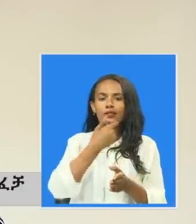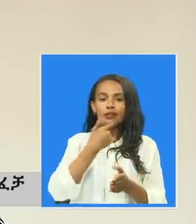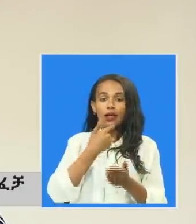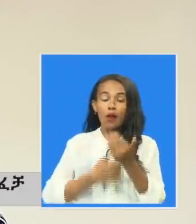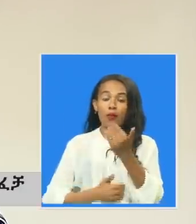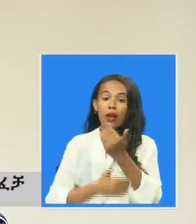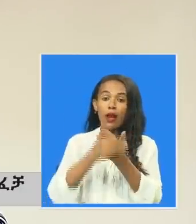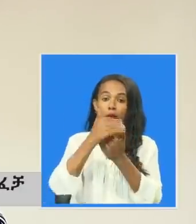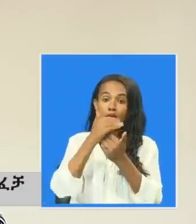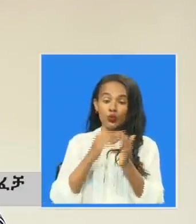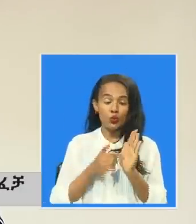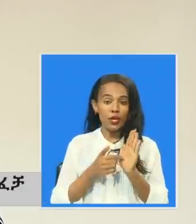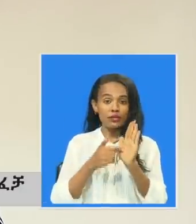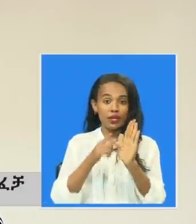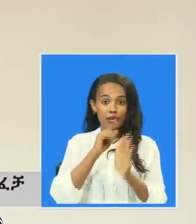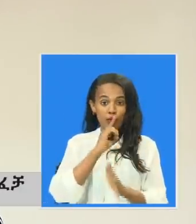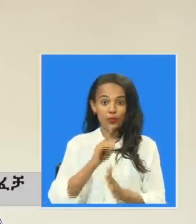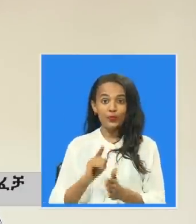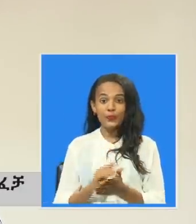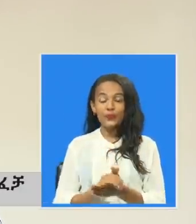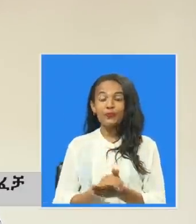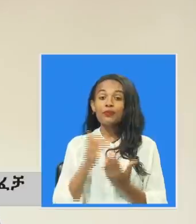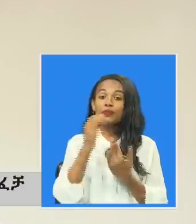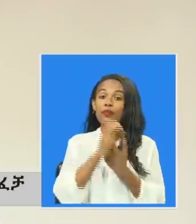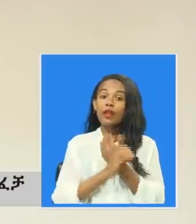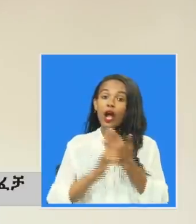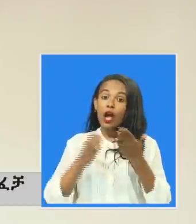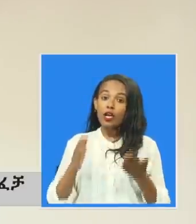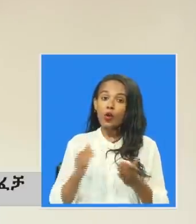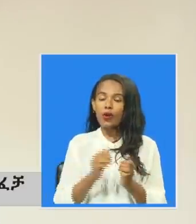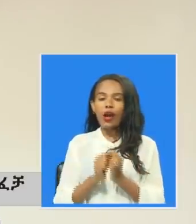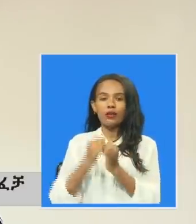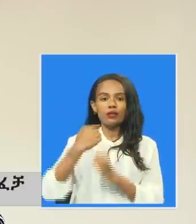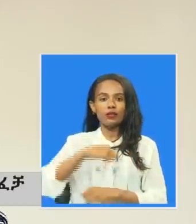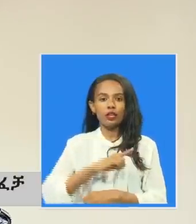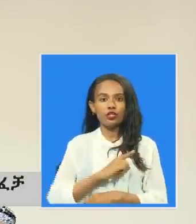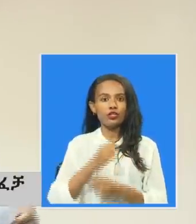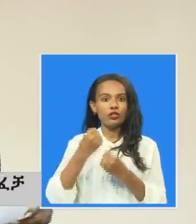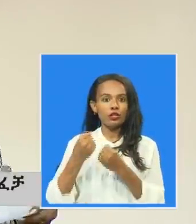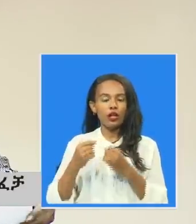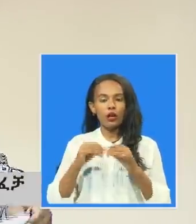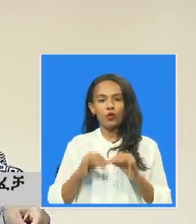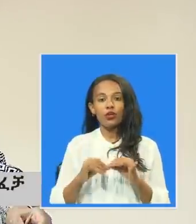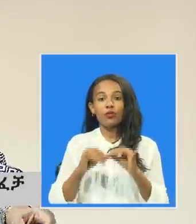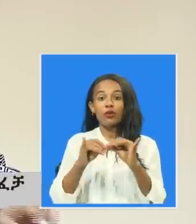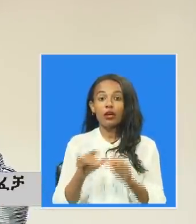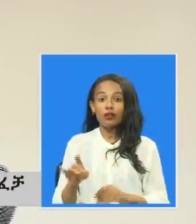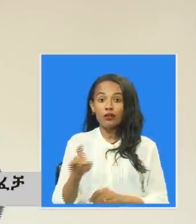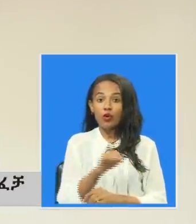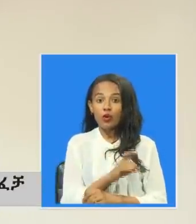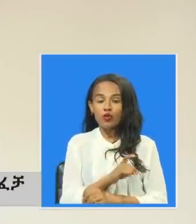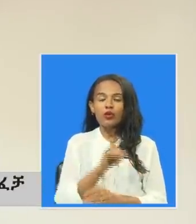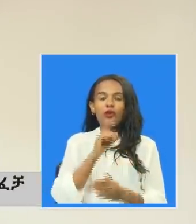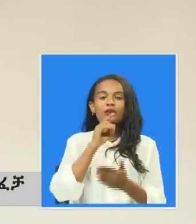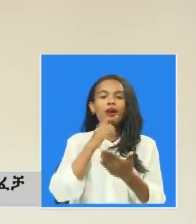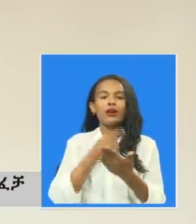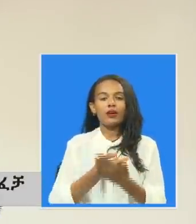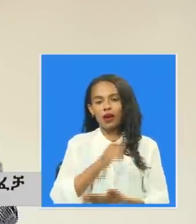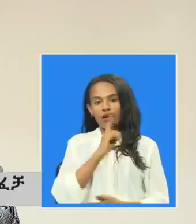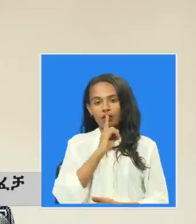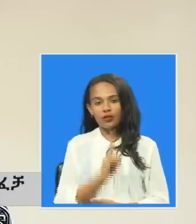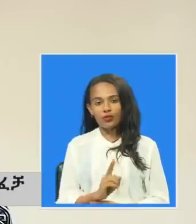መላበሱን ያሳየ ነው። ሀገራዊ አንድነታችንም ተጠናክሮ የሚቀጥል መሆኑን ያረጋገጠ